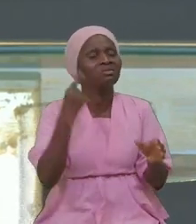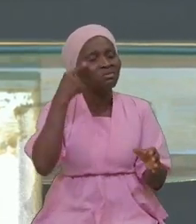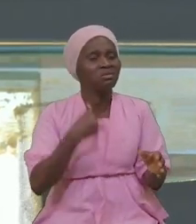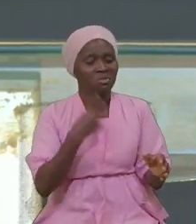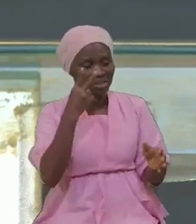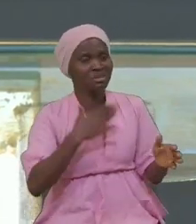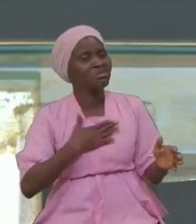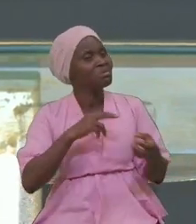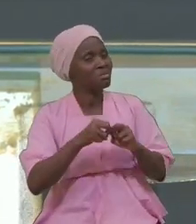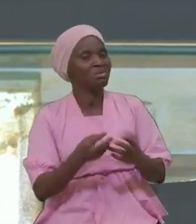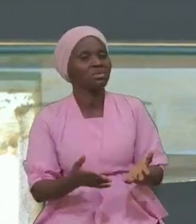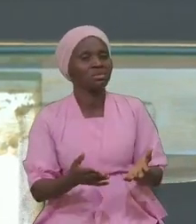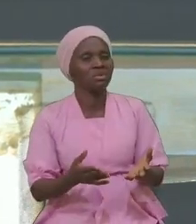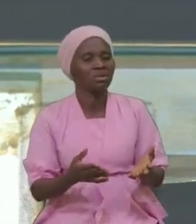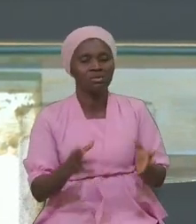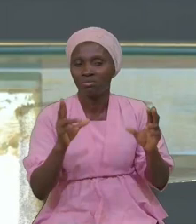me trouve.